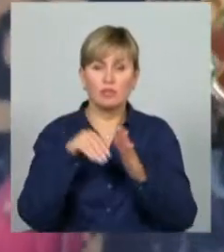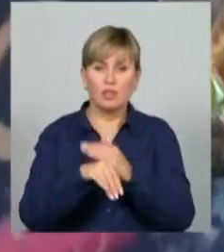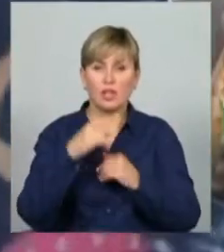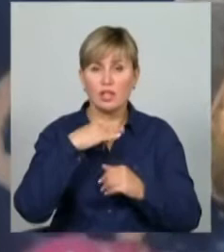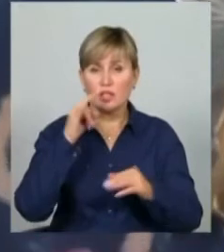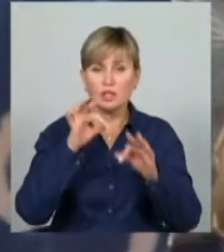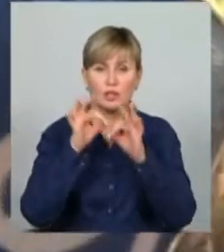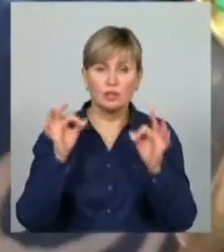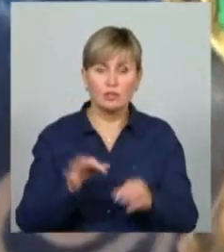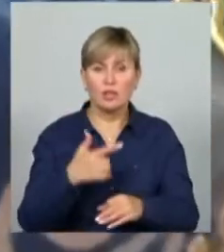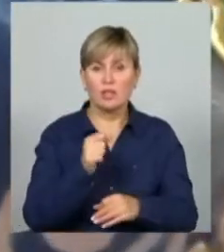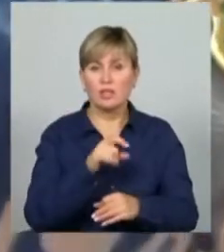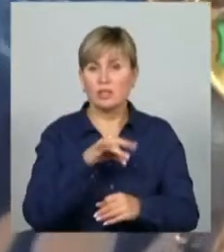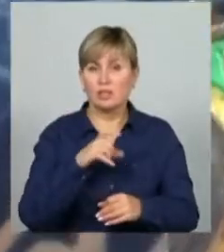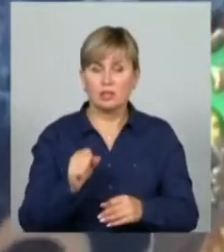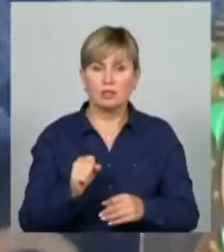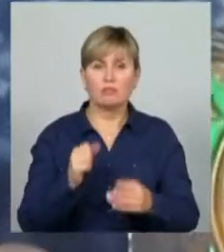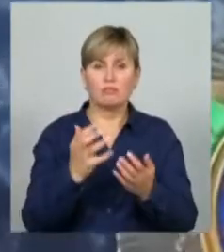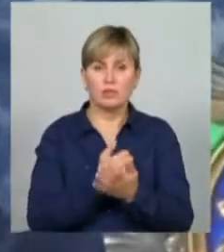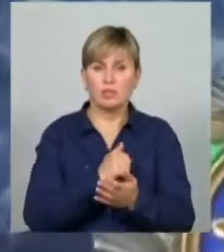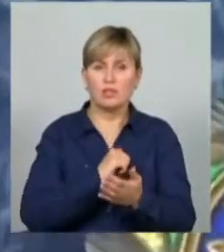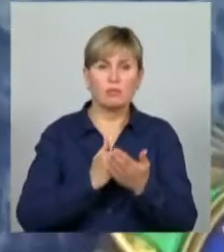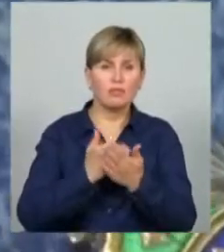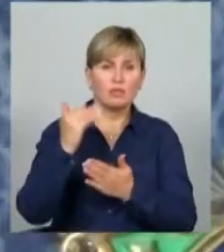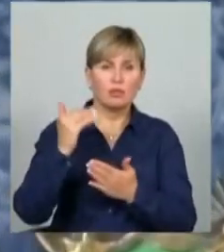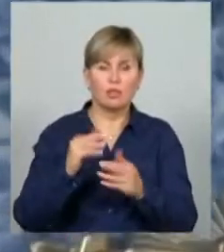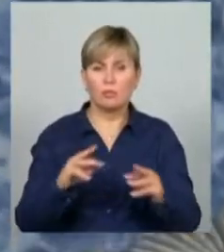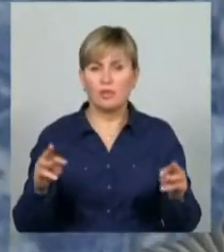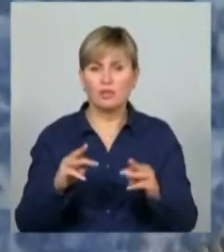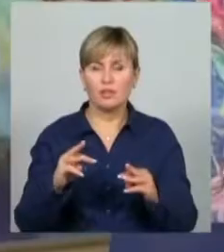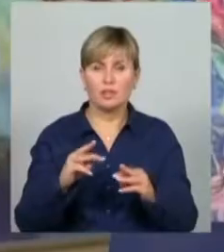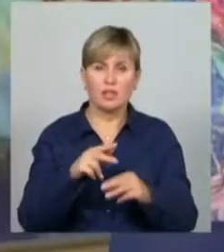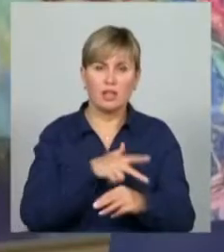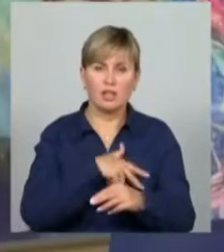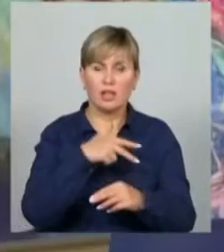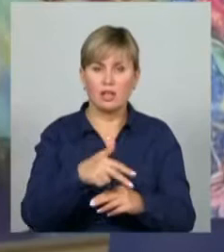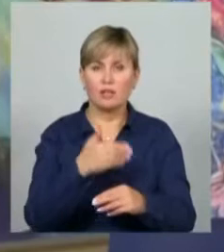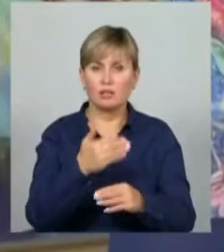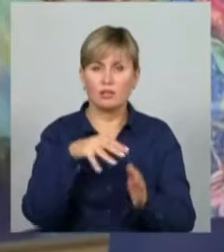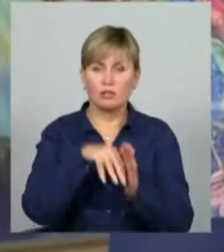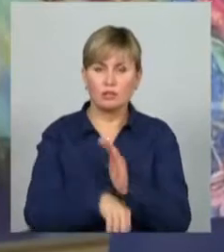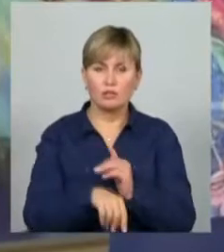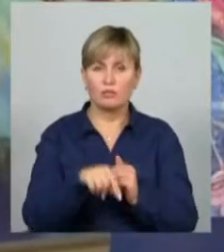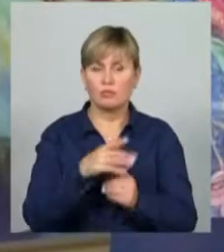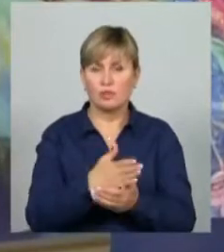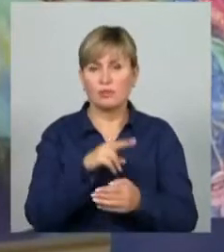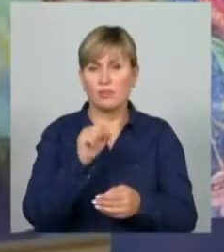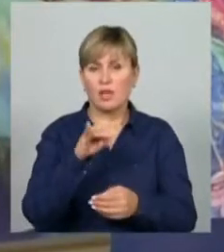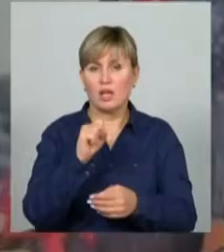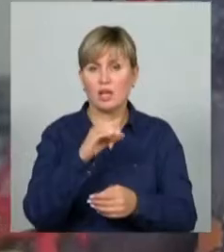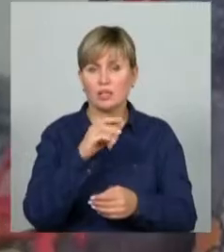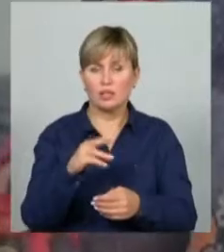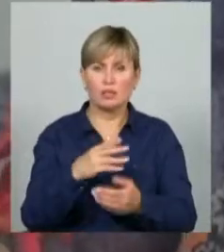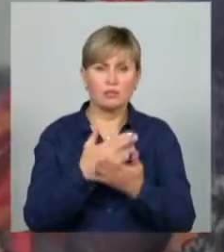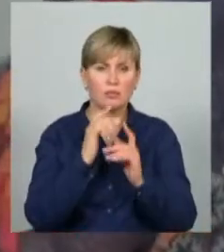отечественное искусство Газиза Абдинабиева удостоилась самых высоких правительственных наград. В ее копилке ордена Курмет и Парасат. Она